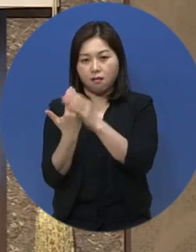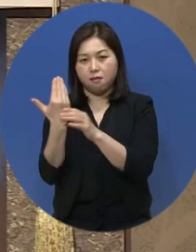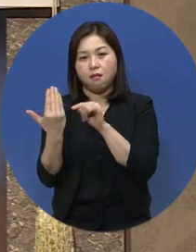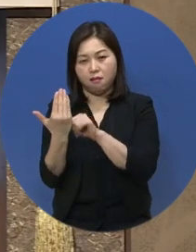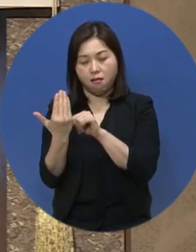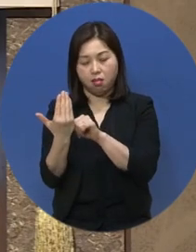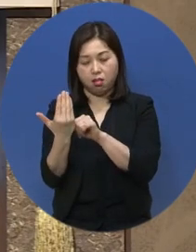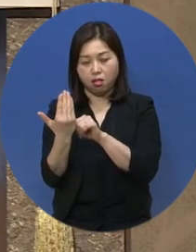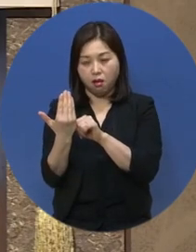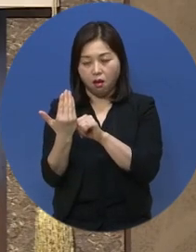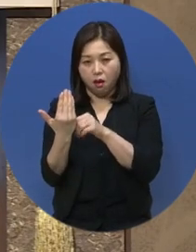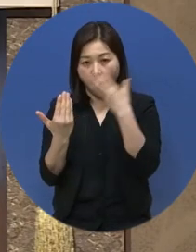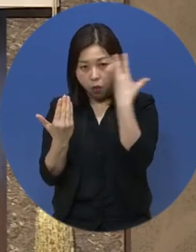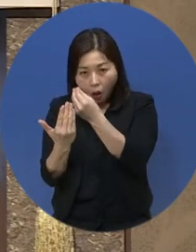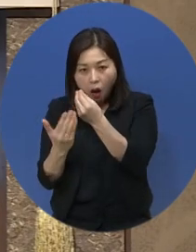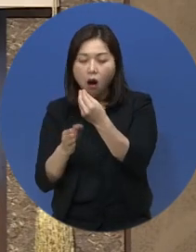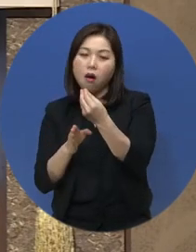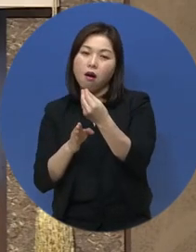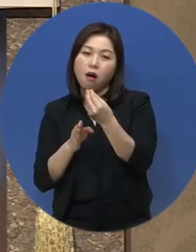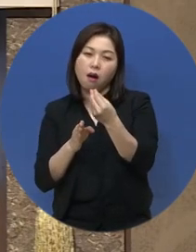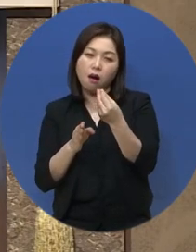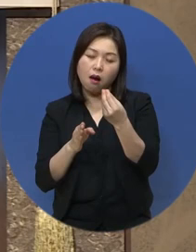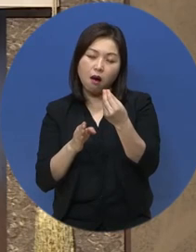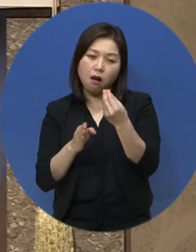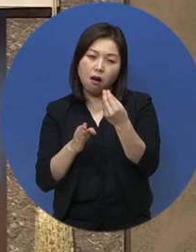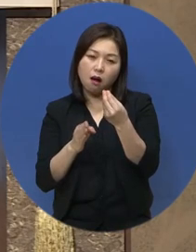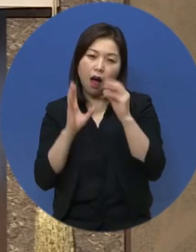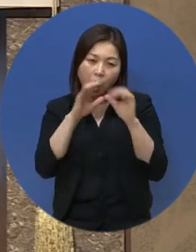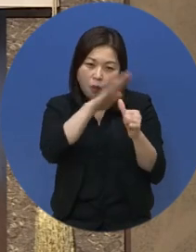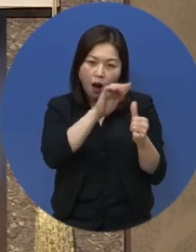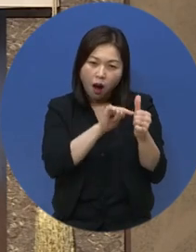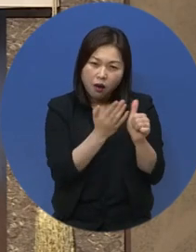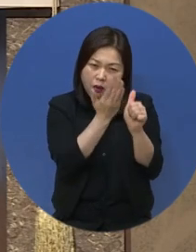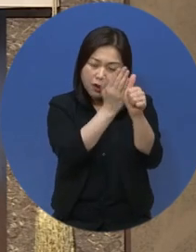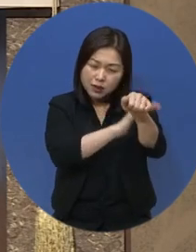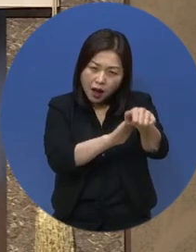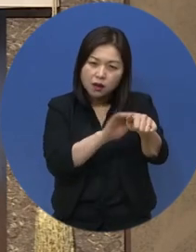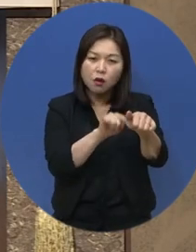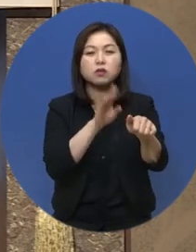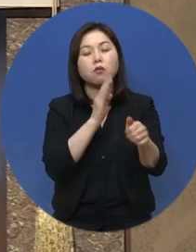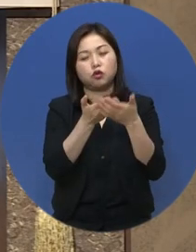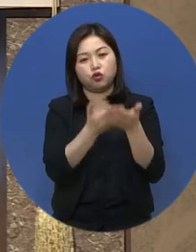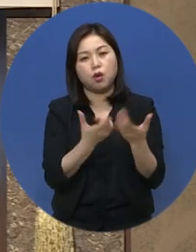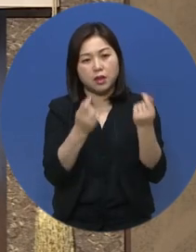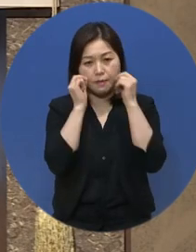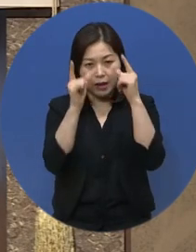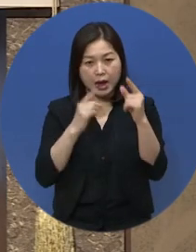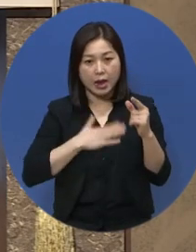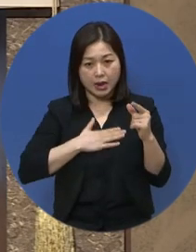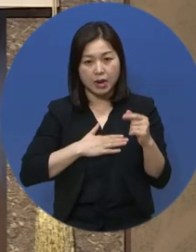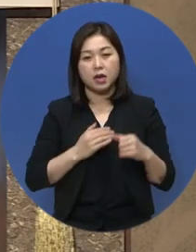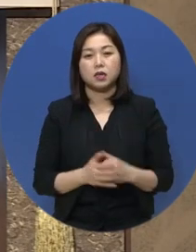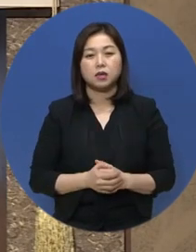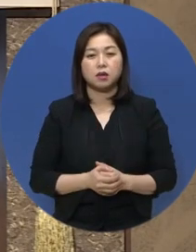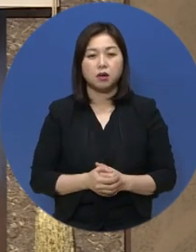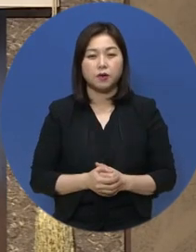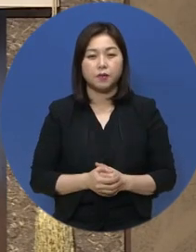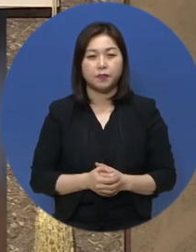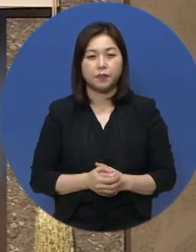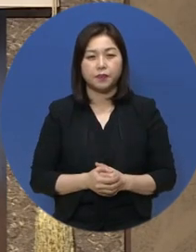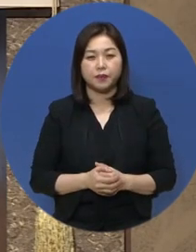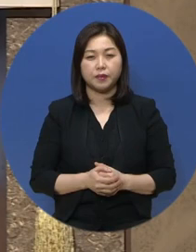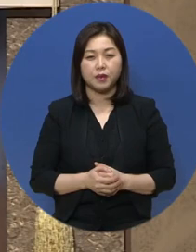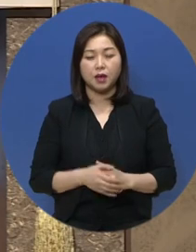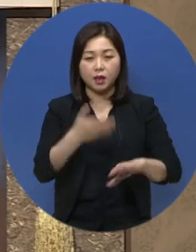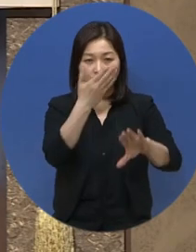것이 얼마나 중요한 것이라는 것을 알게 되었잖아요. 그렇죠. 그런 것처럼 다른 아이는 내 아이의 환경이고 또